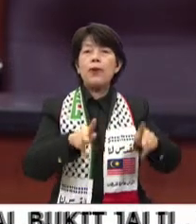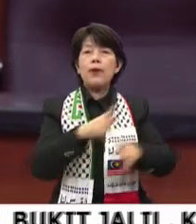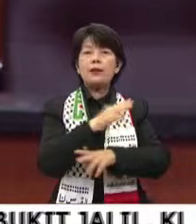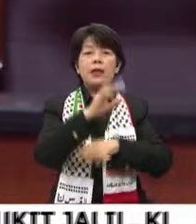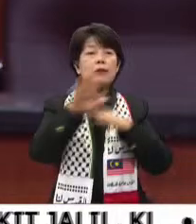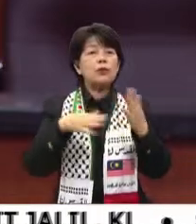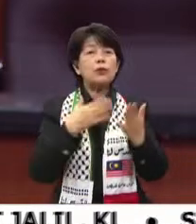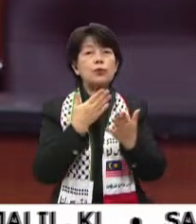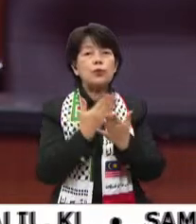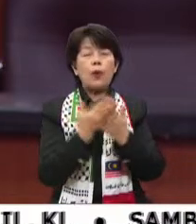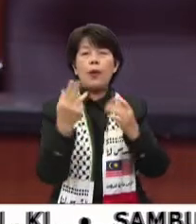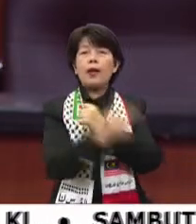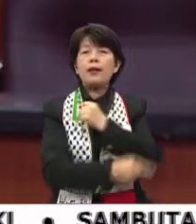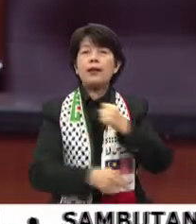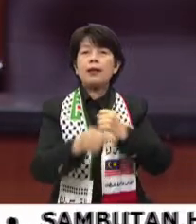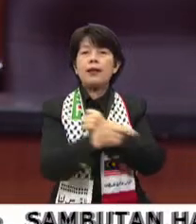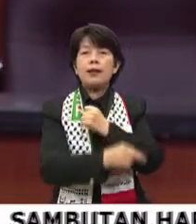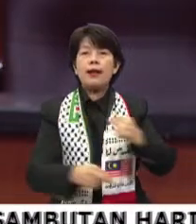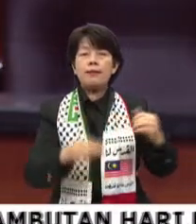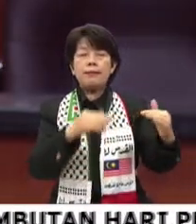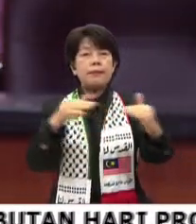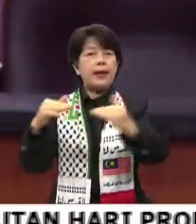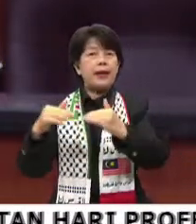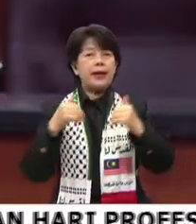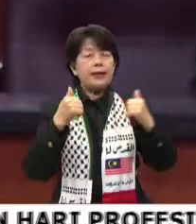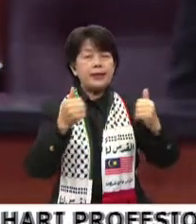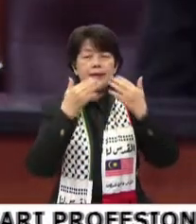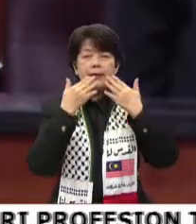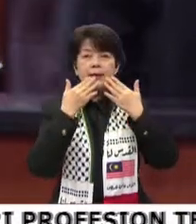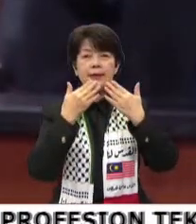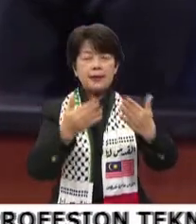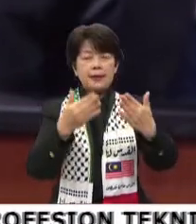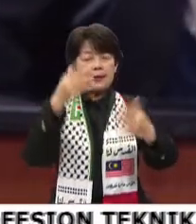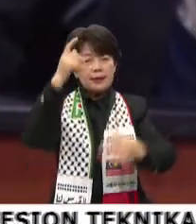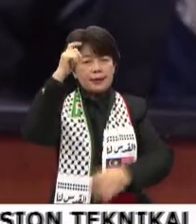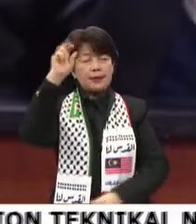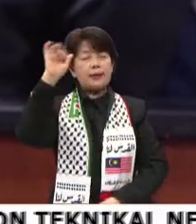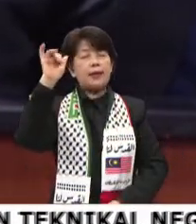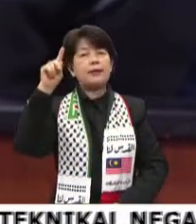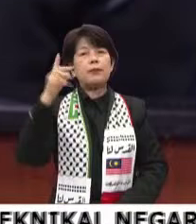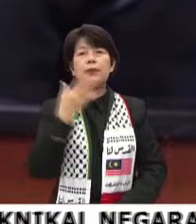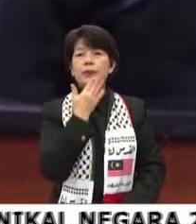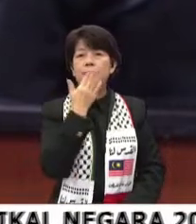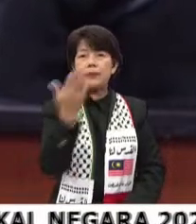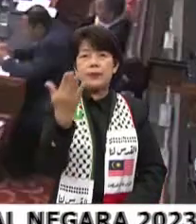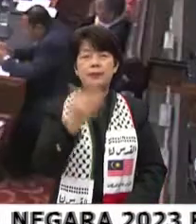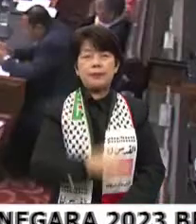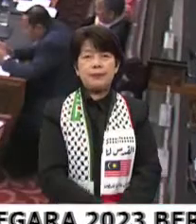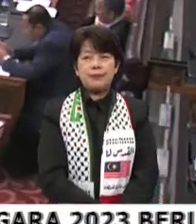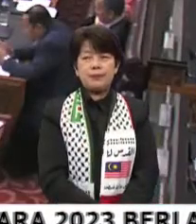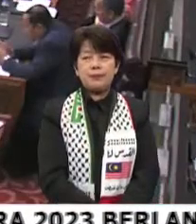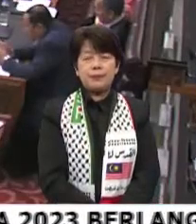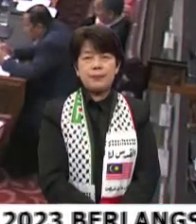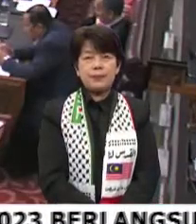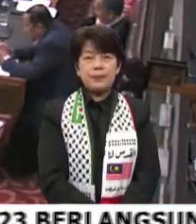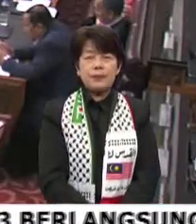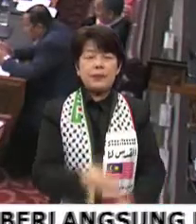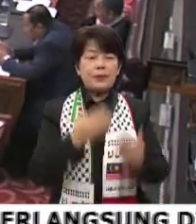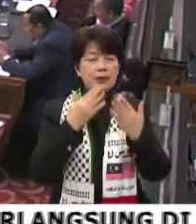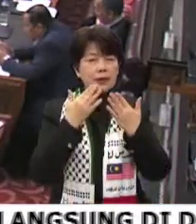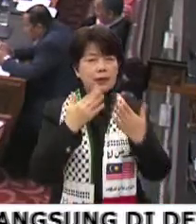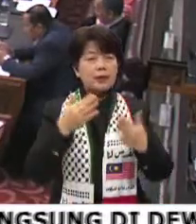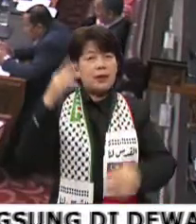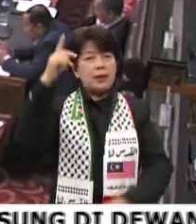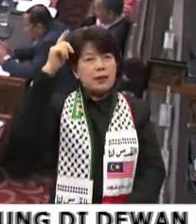keseluruhan negara yang terselaras sekian terima kasih Tan Sri yang di-pertua ya yang berhormat Tan Sri